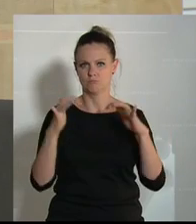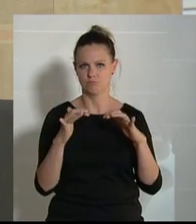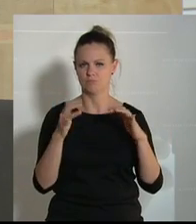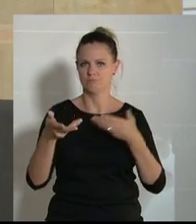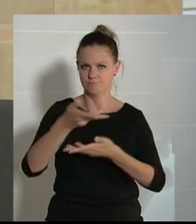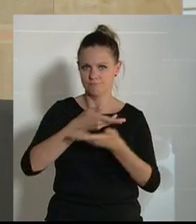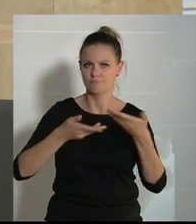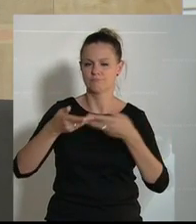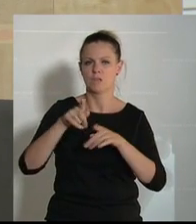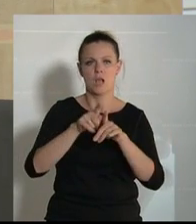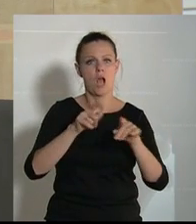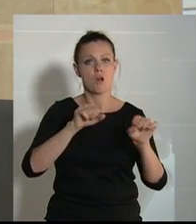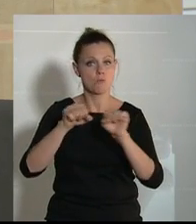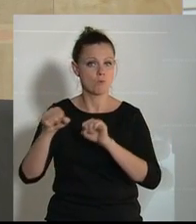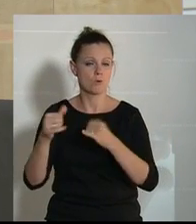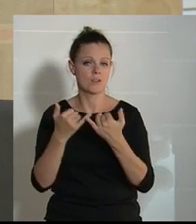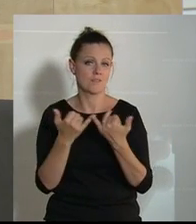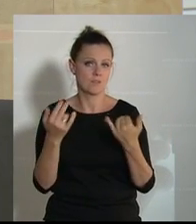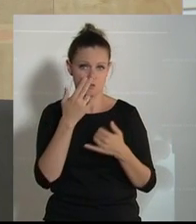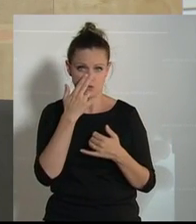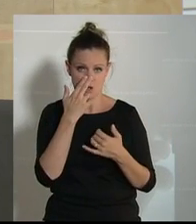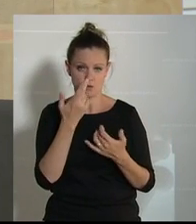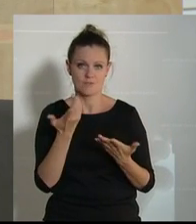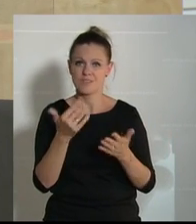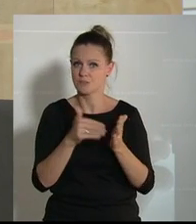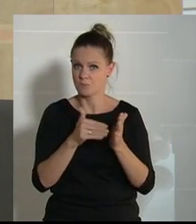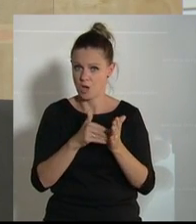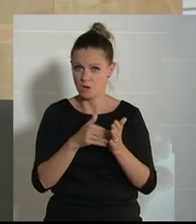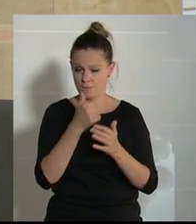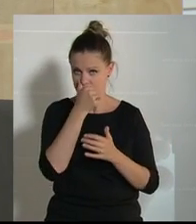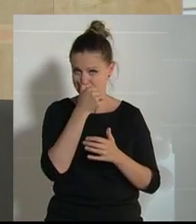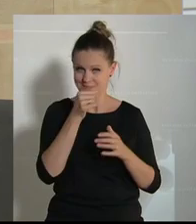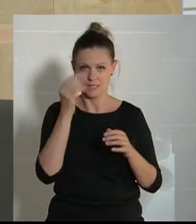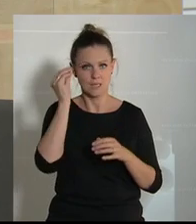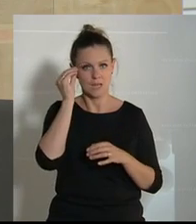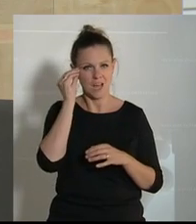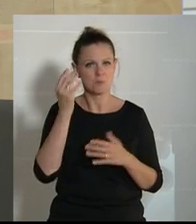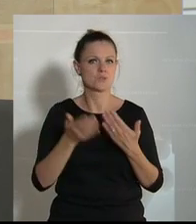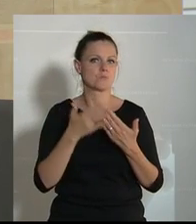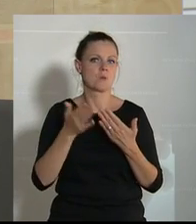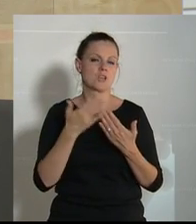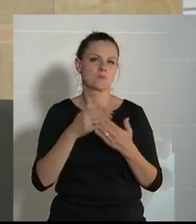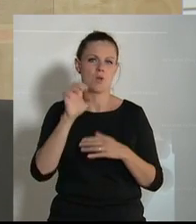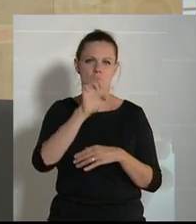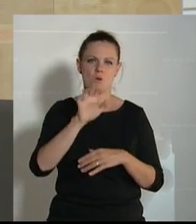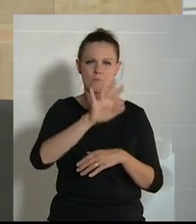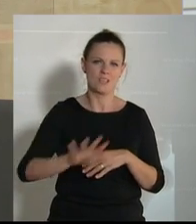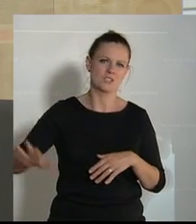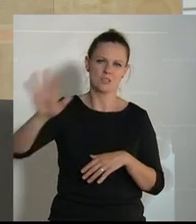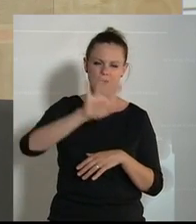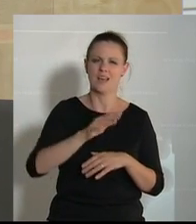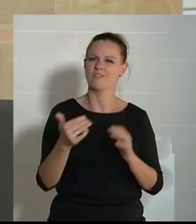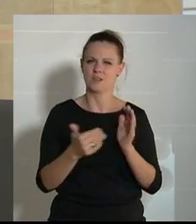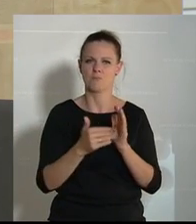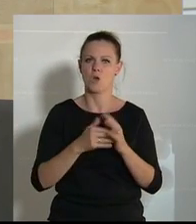wir die Möglichkeiten, das zu tun, was erforderlich ist. Ich glaube, dass es etwa beim Auftreten auf europäischer Ebene